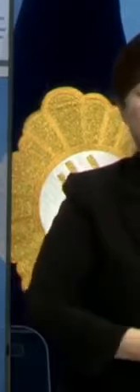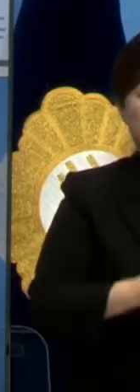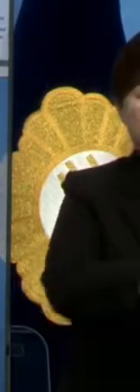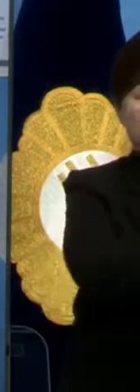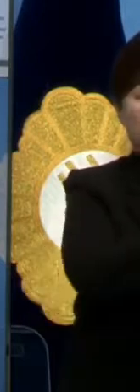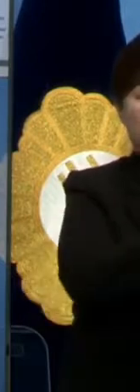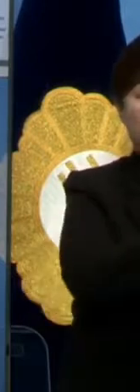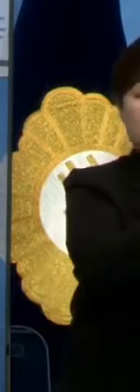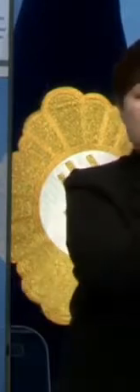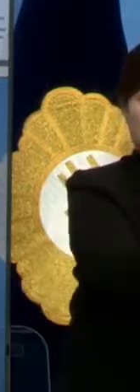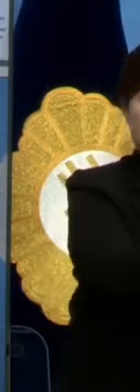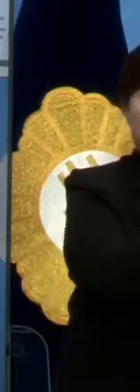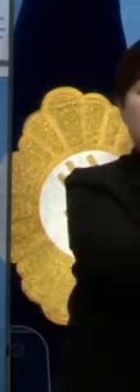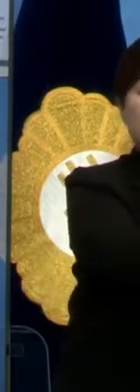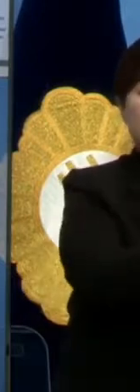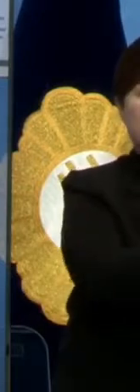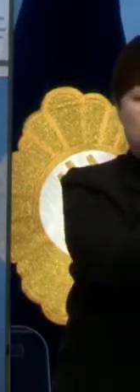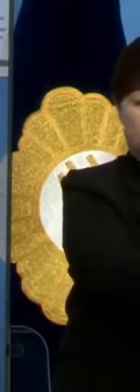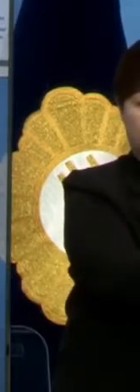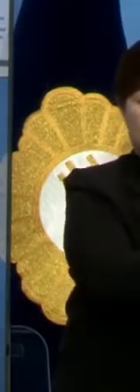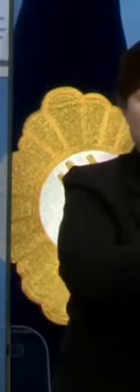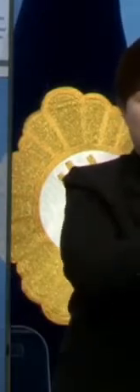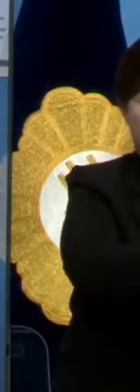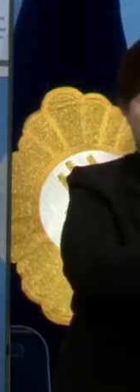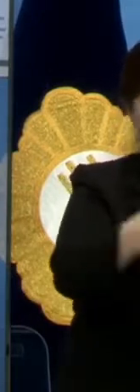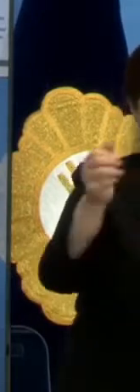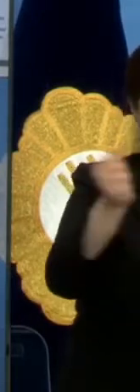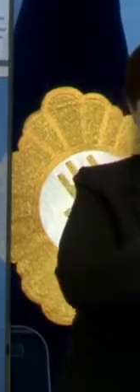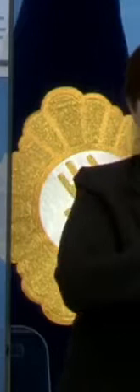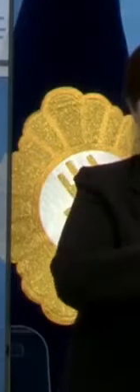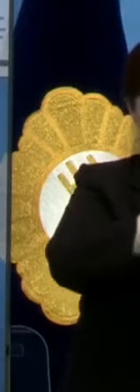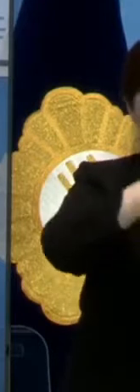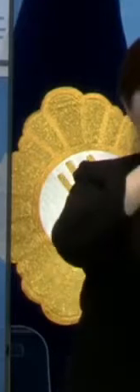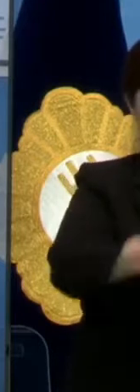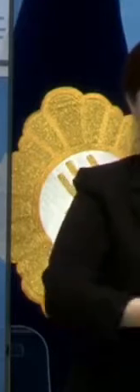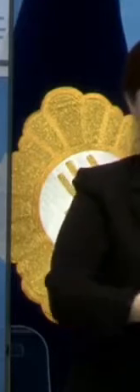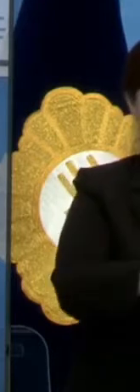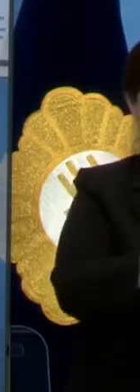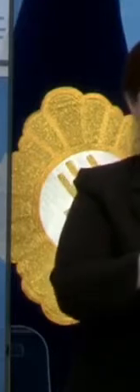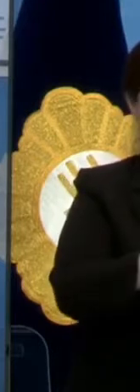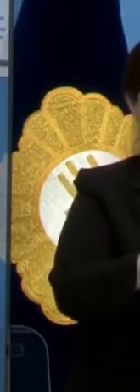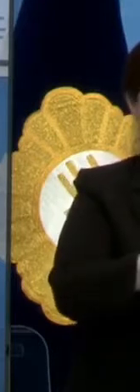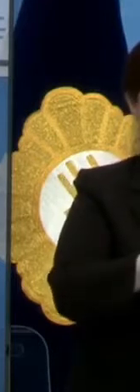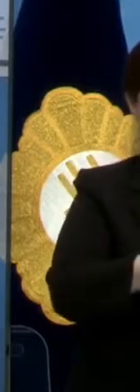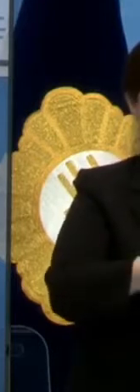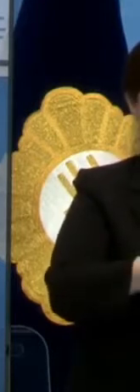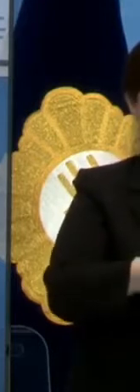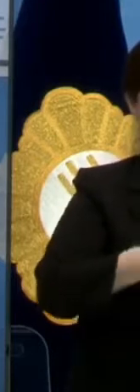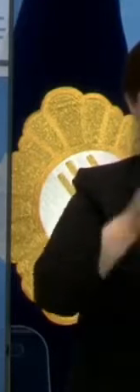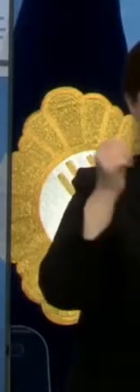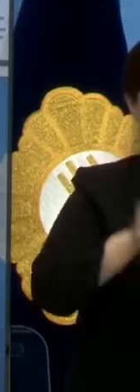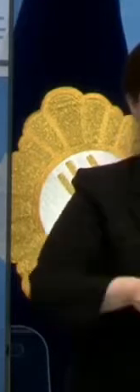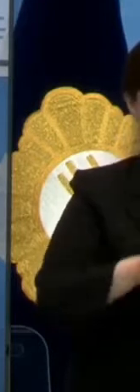경영계는 지금 법만으로도 세계 최고 형량이라고 했습니다.